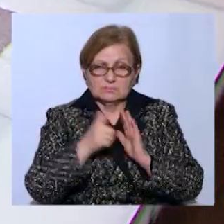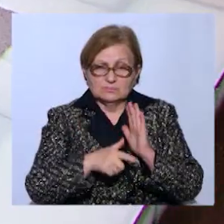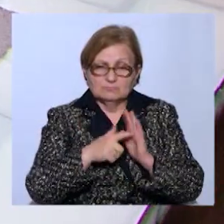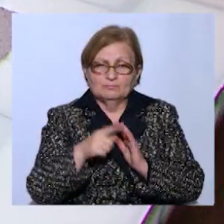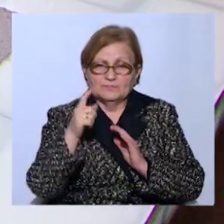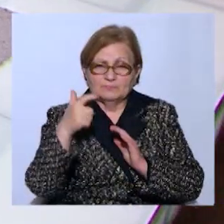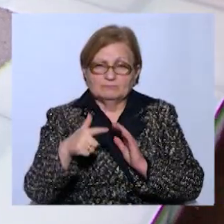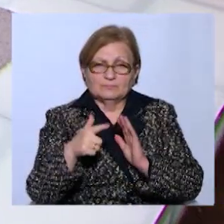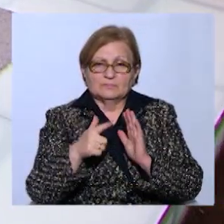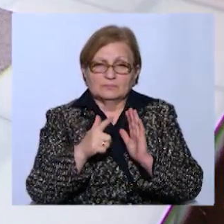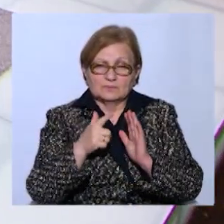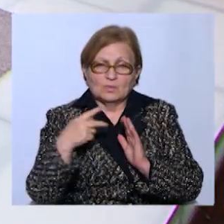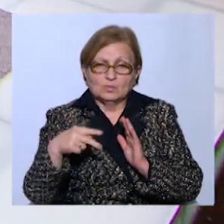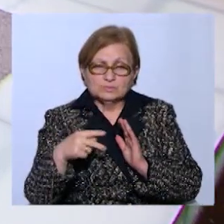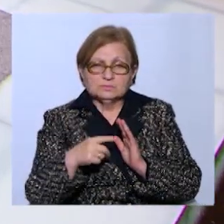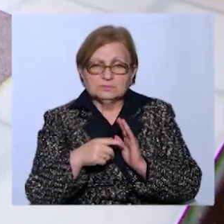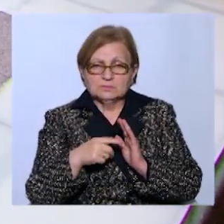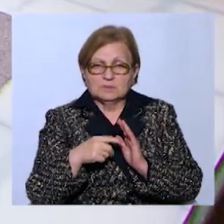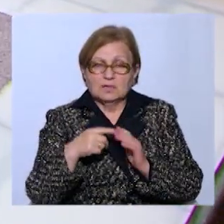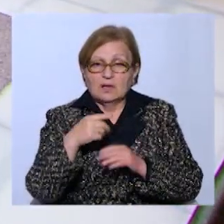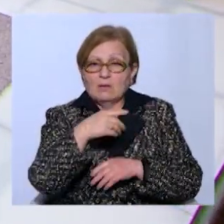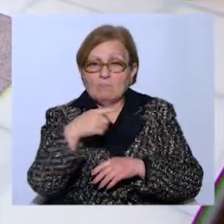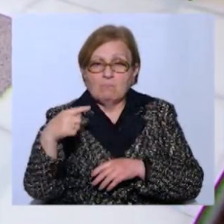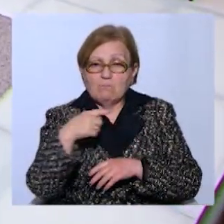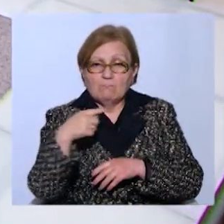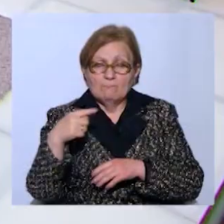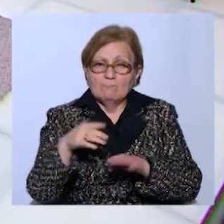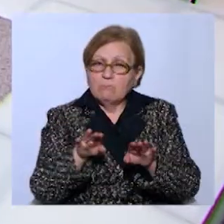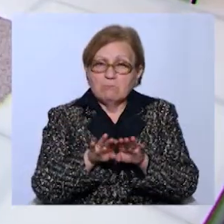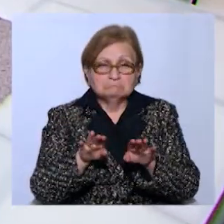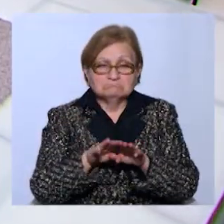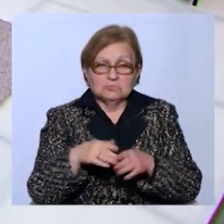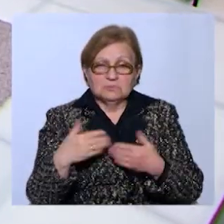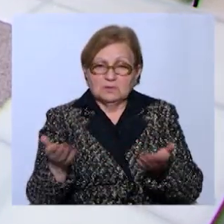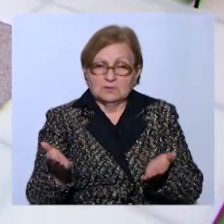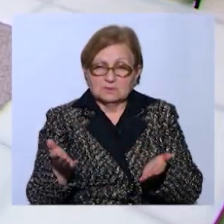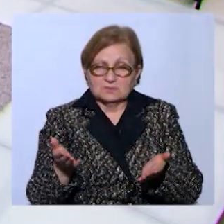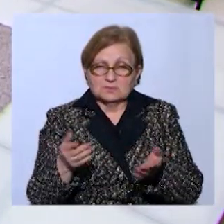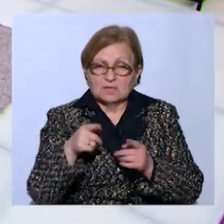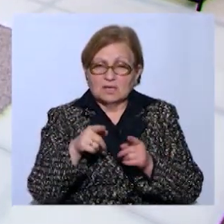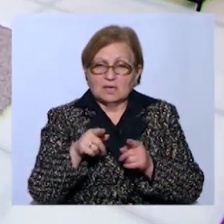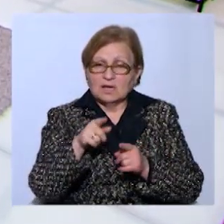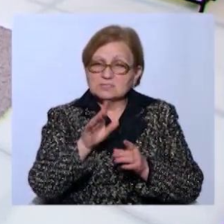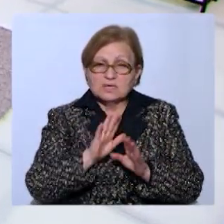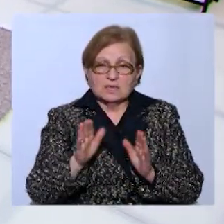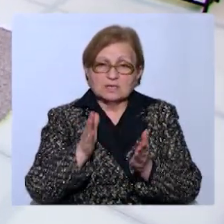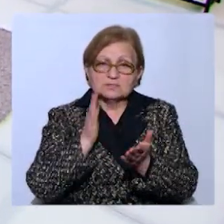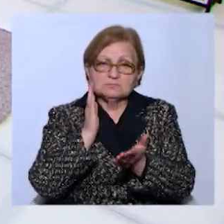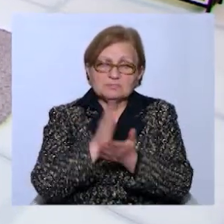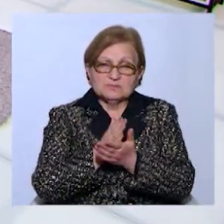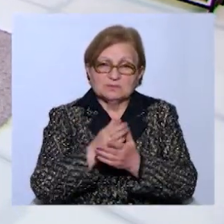120 შეფარდებული 6-თან 20. ფარდობები უკვე არ არის ტოლი. შესაბამისად, ეს არ არის პირდაპირ